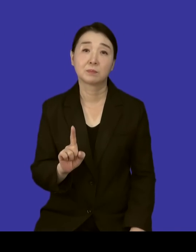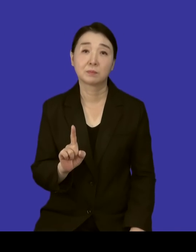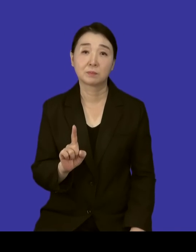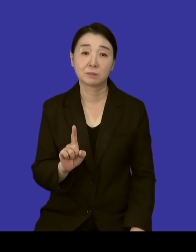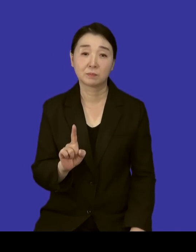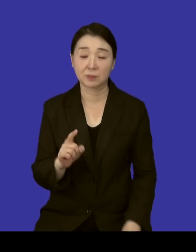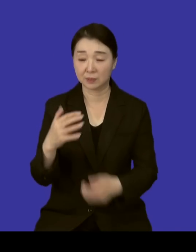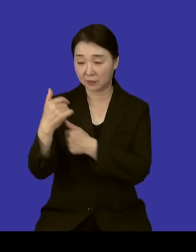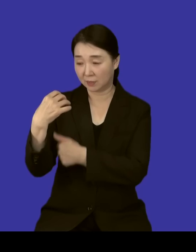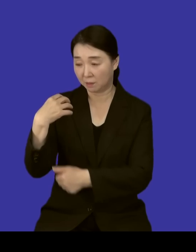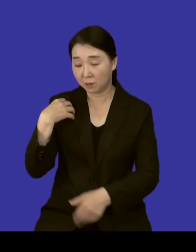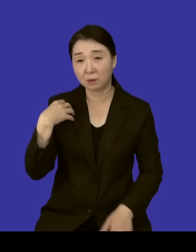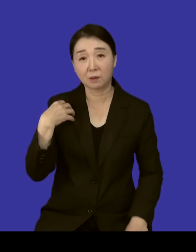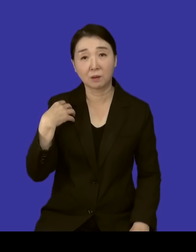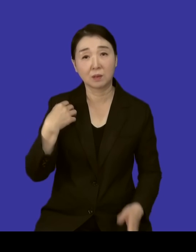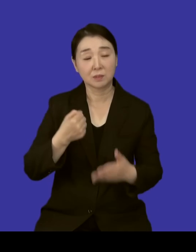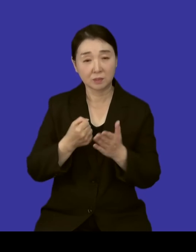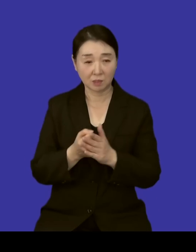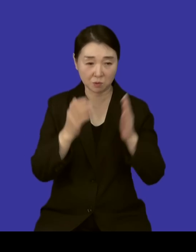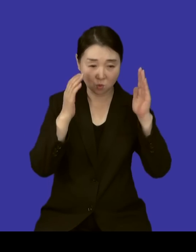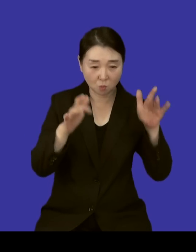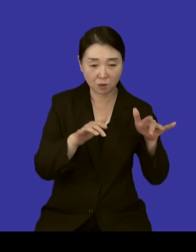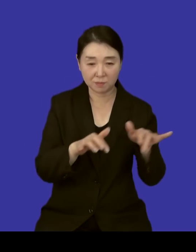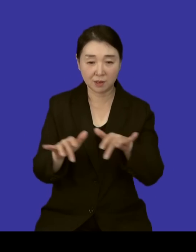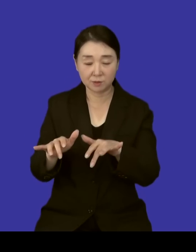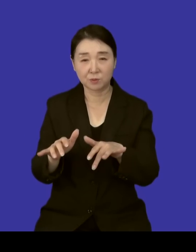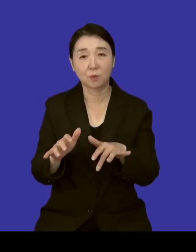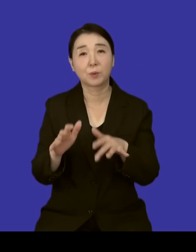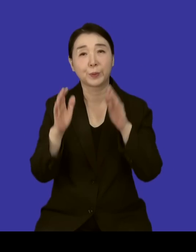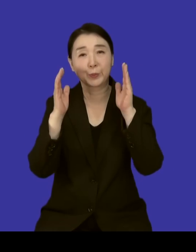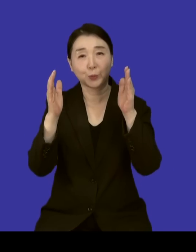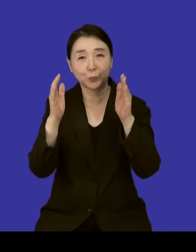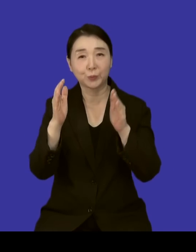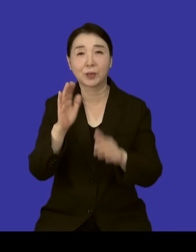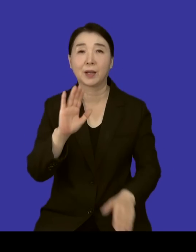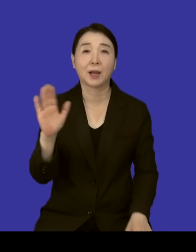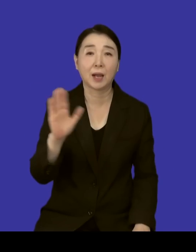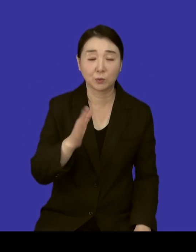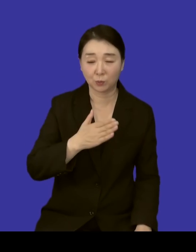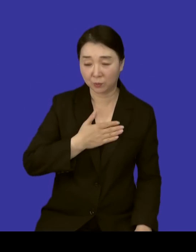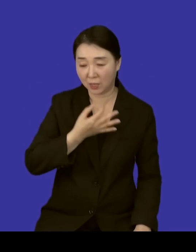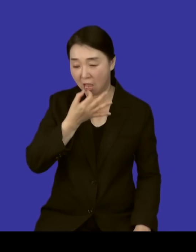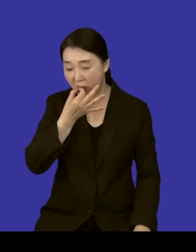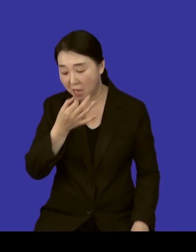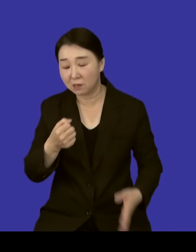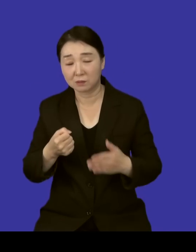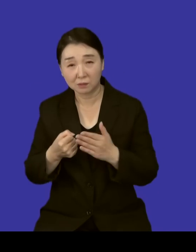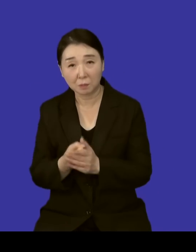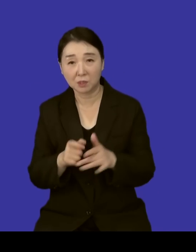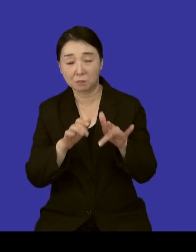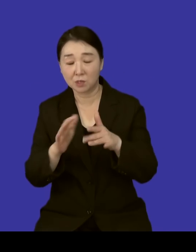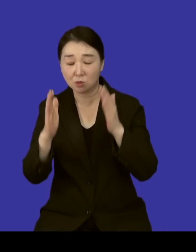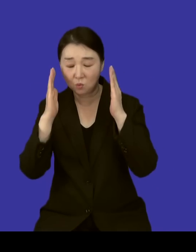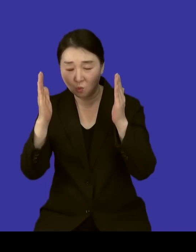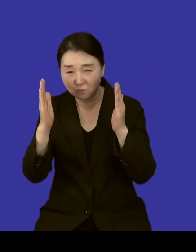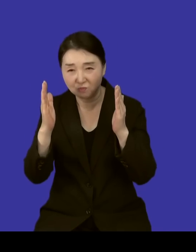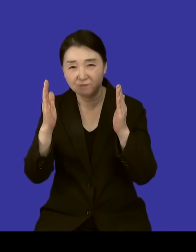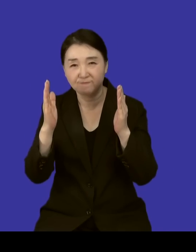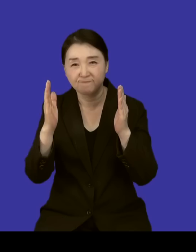그야말로 사명 때문에 공부하고 피아노 치고 결혼한 게 아니고 야망 때문에 피아노 치고 공부하고